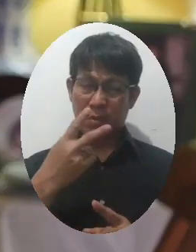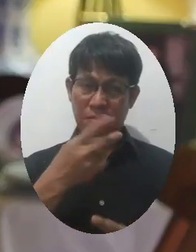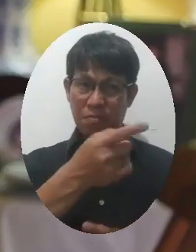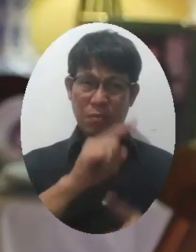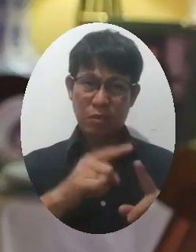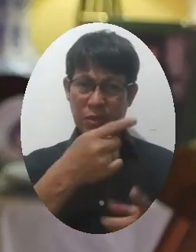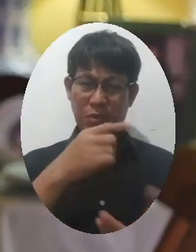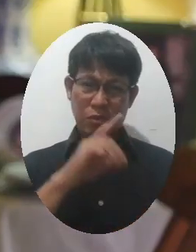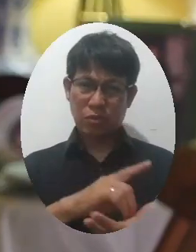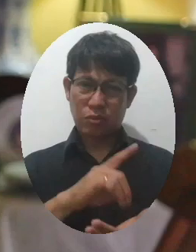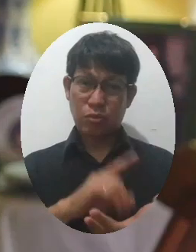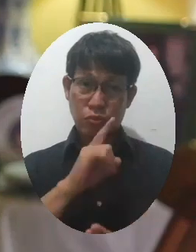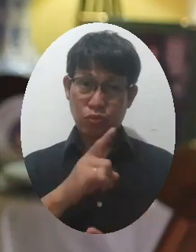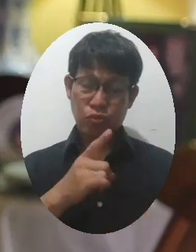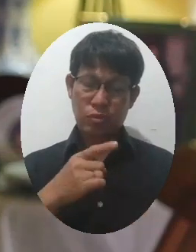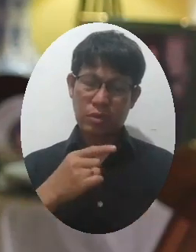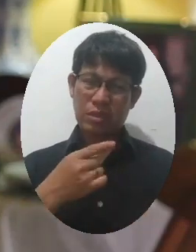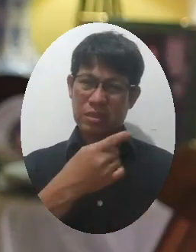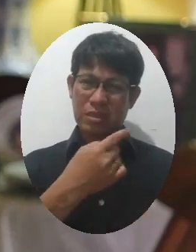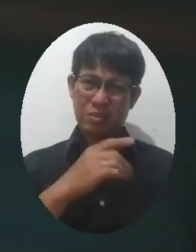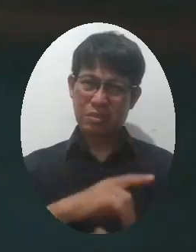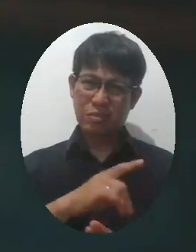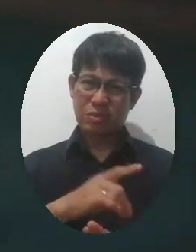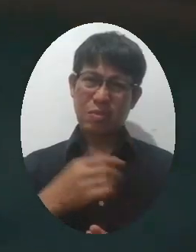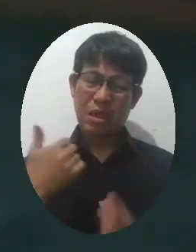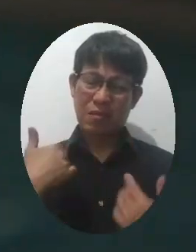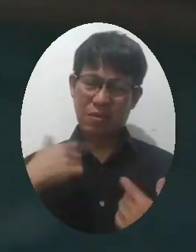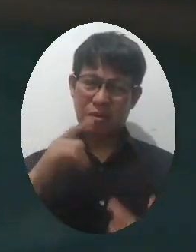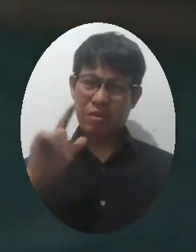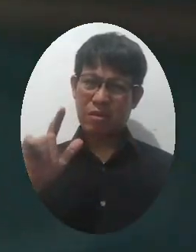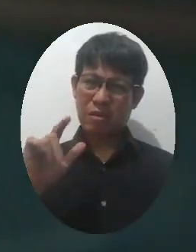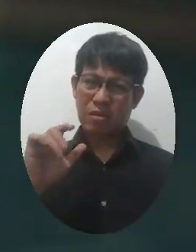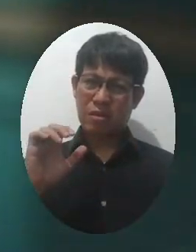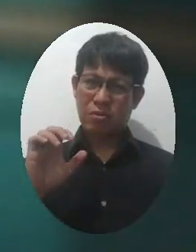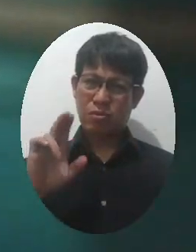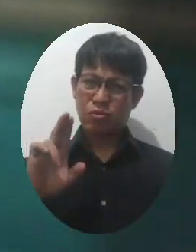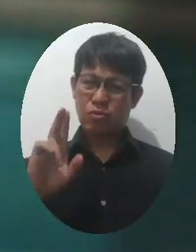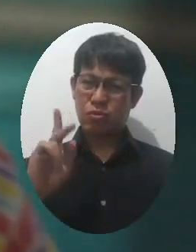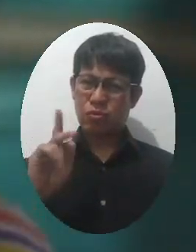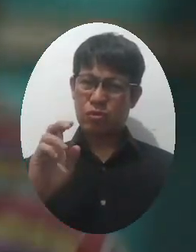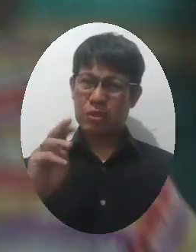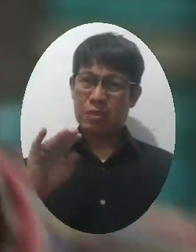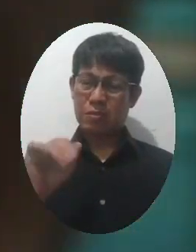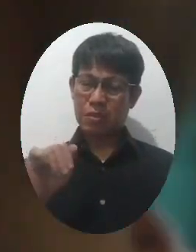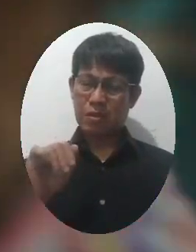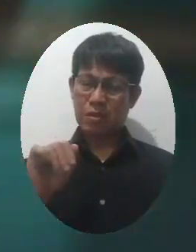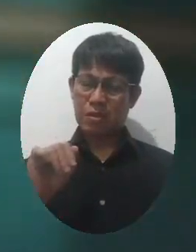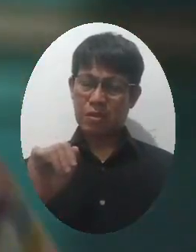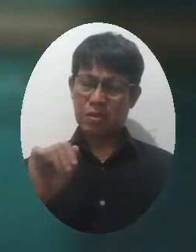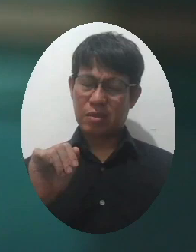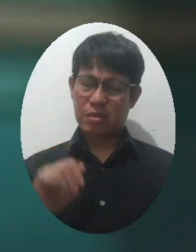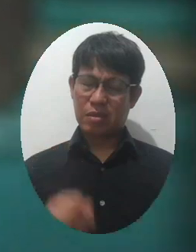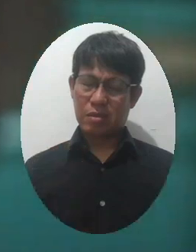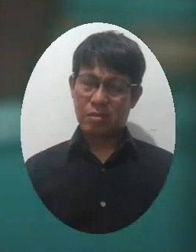Na-diagnose ng doktor na meron leukemia si baby Zariah. Ang kailangan po ni